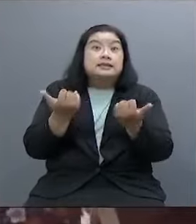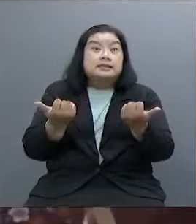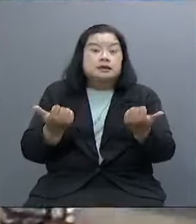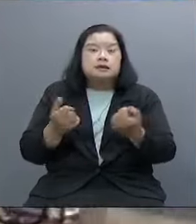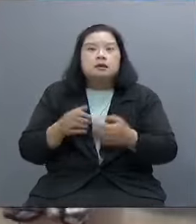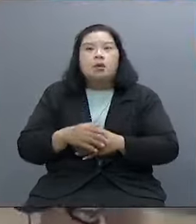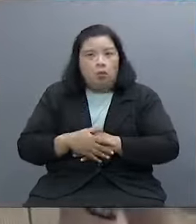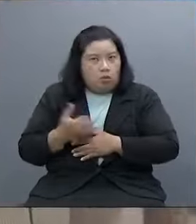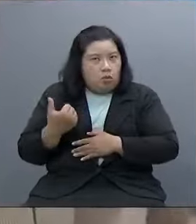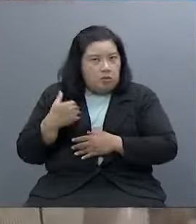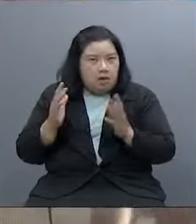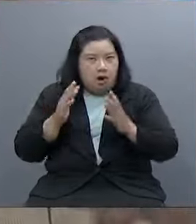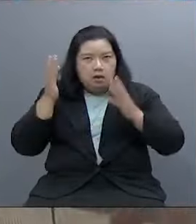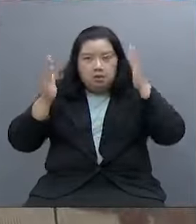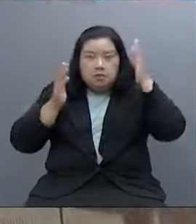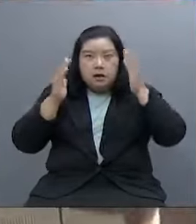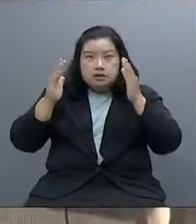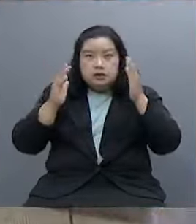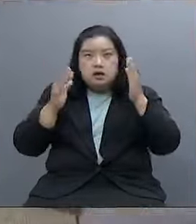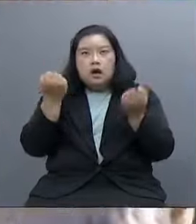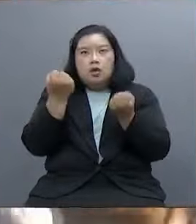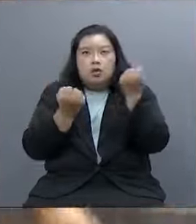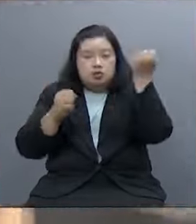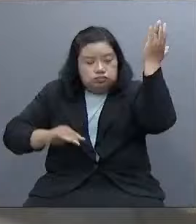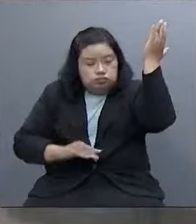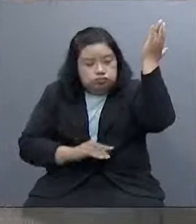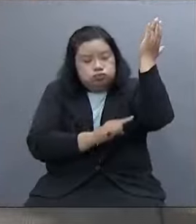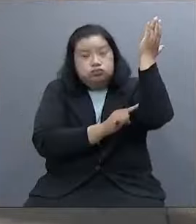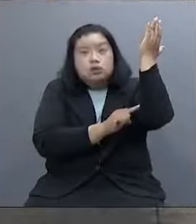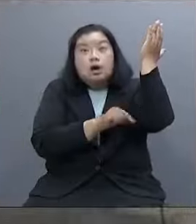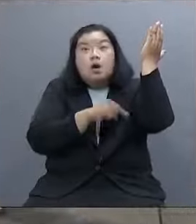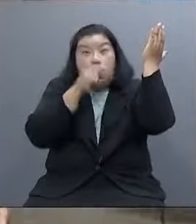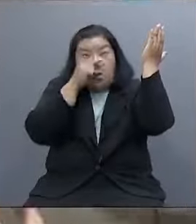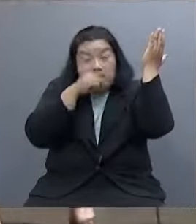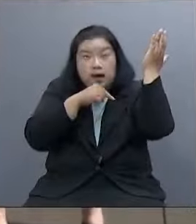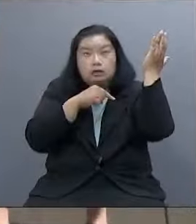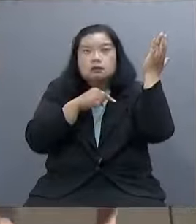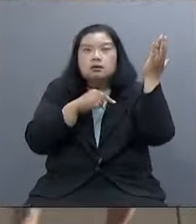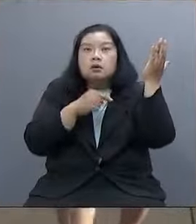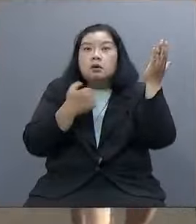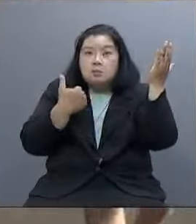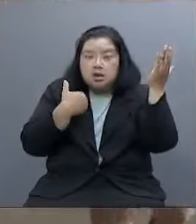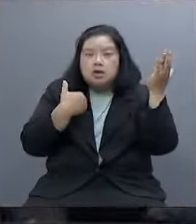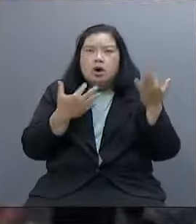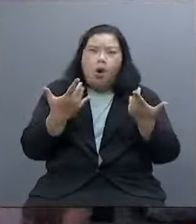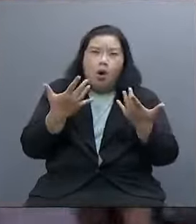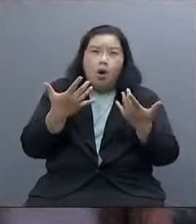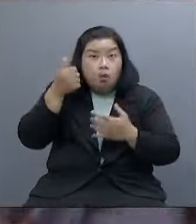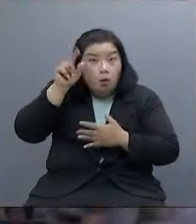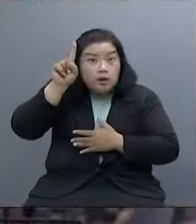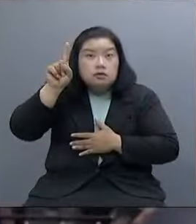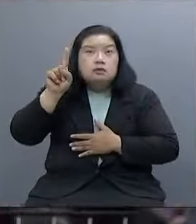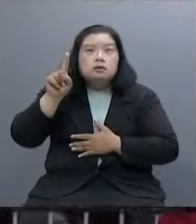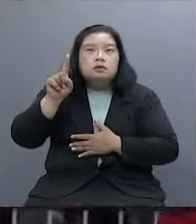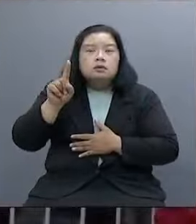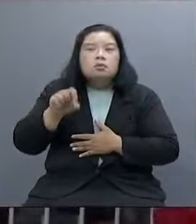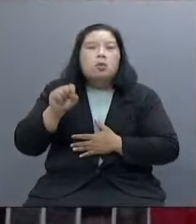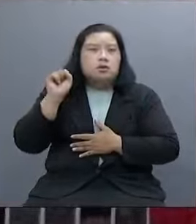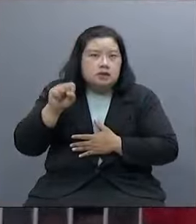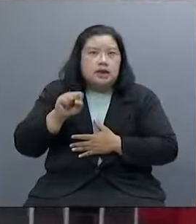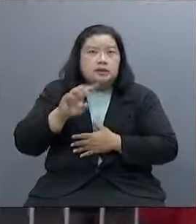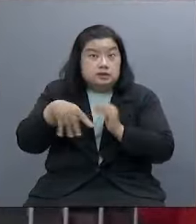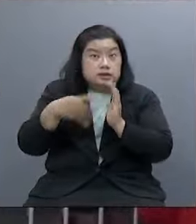ากด่านมาเลเซียเข้ามาในประเทศไทยเนี่ยใช้เวลาประมาณบางคันบอกว่าเป็นวันใช้เวลาเอา 4-5 ชั่วโมงนี่คืออย่